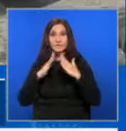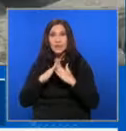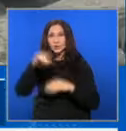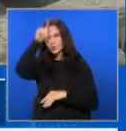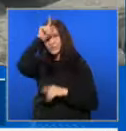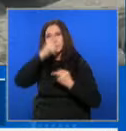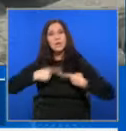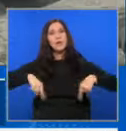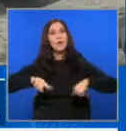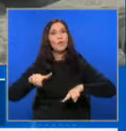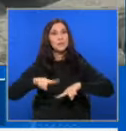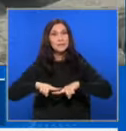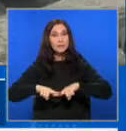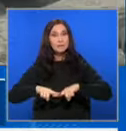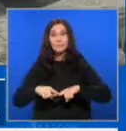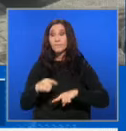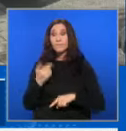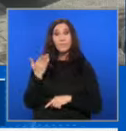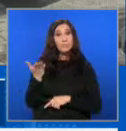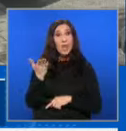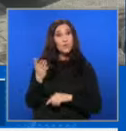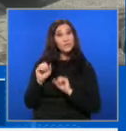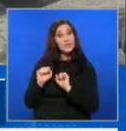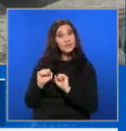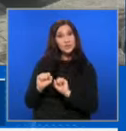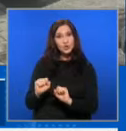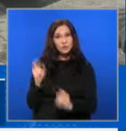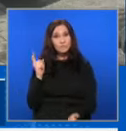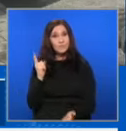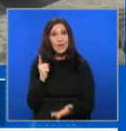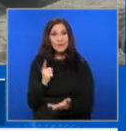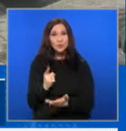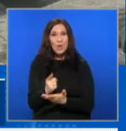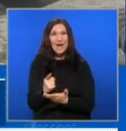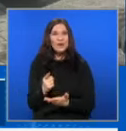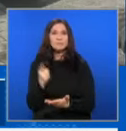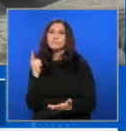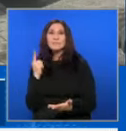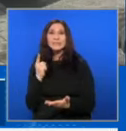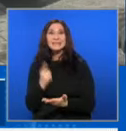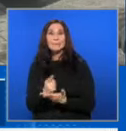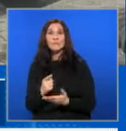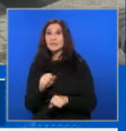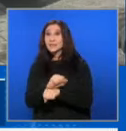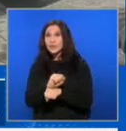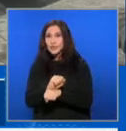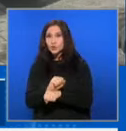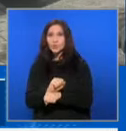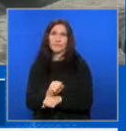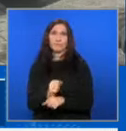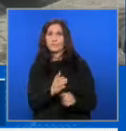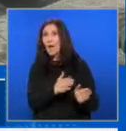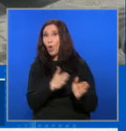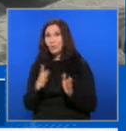Софийския районен съд. Неговата защита настоява заповедта за задържането му да бъде отменена.